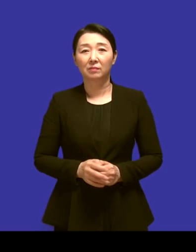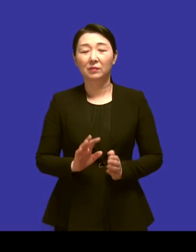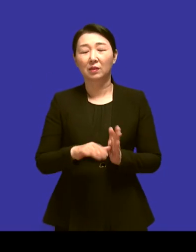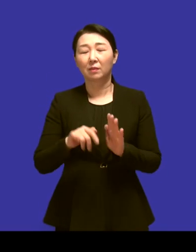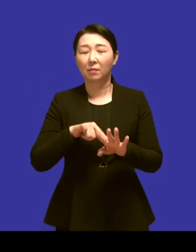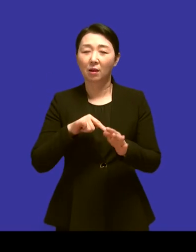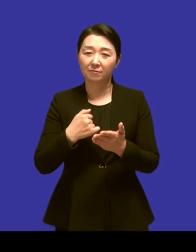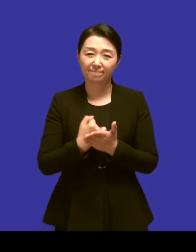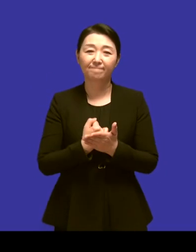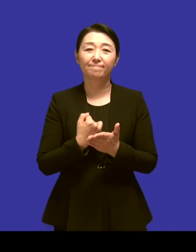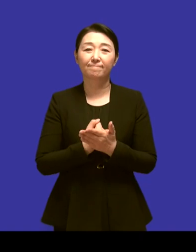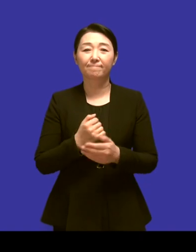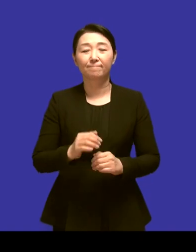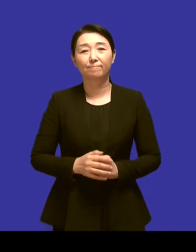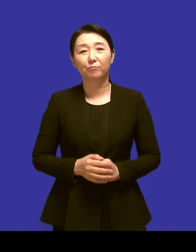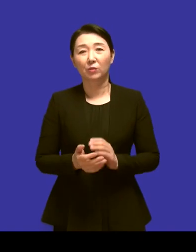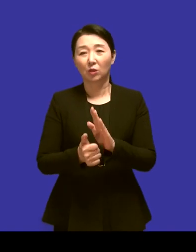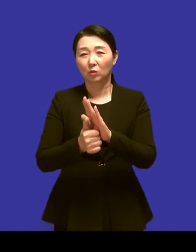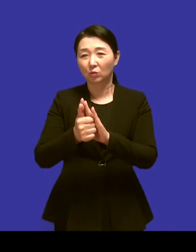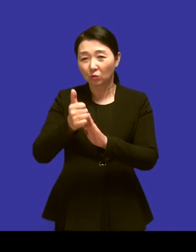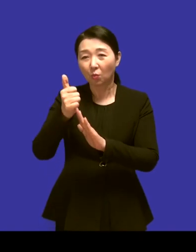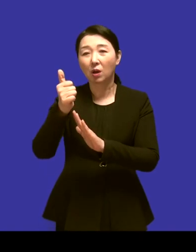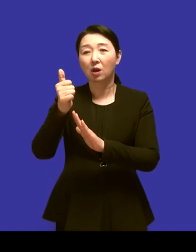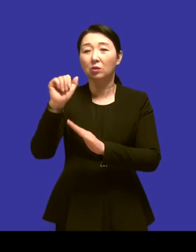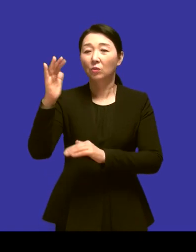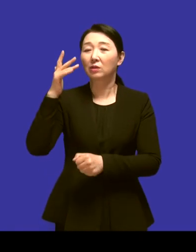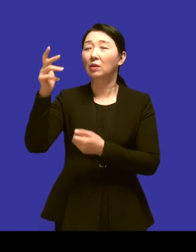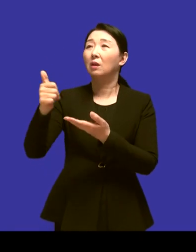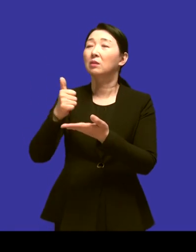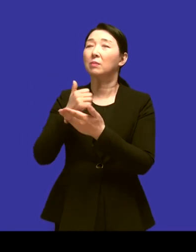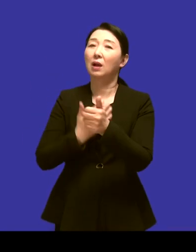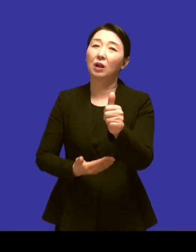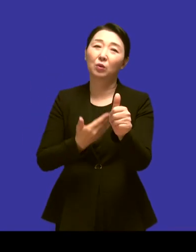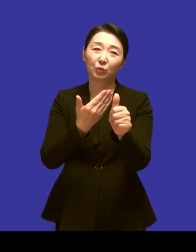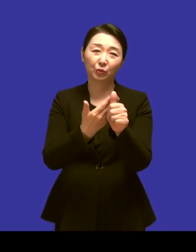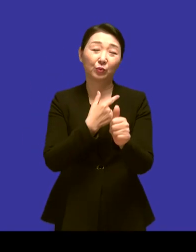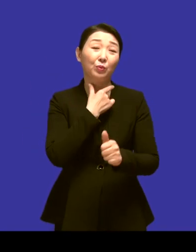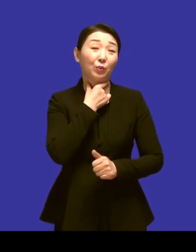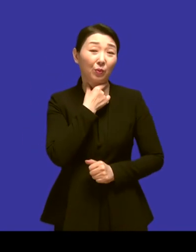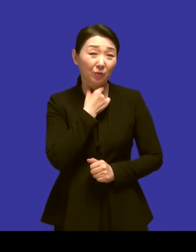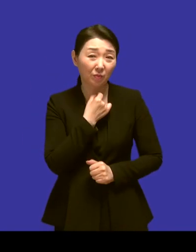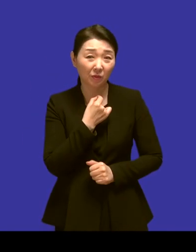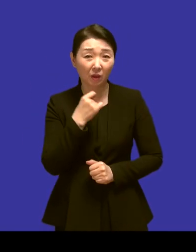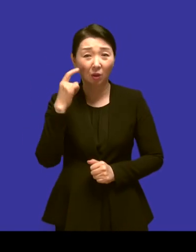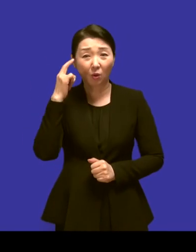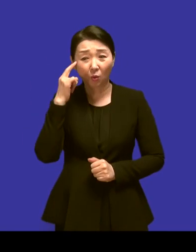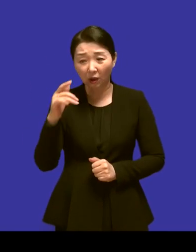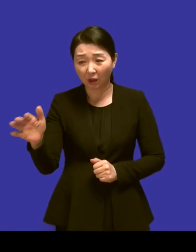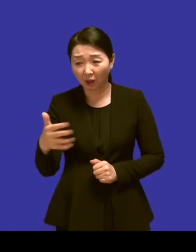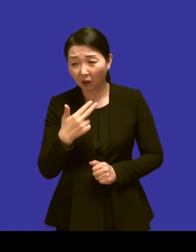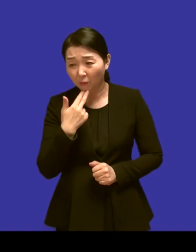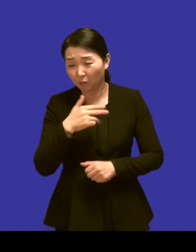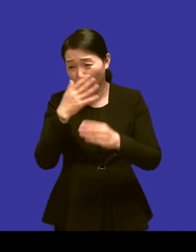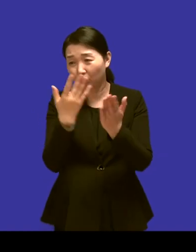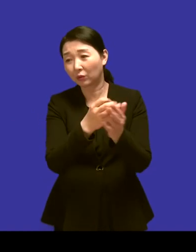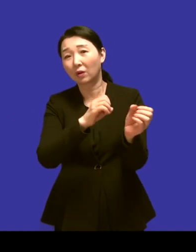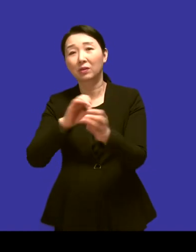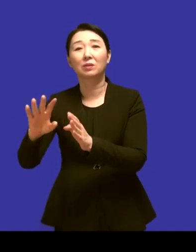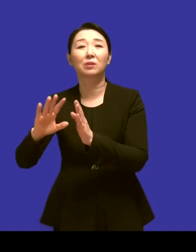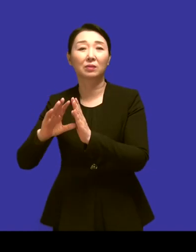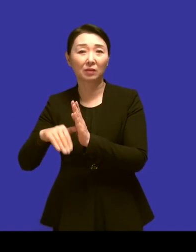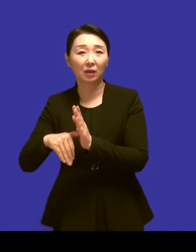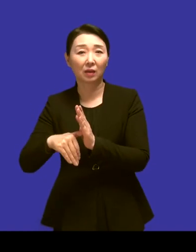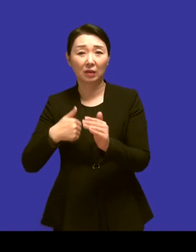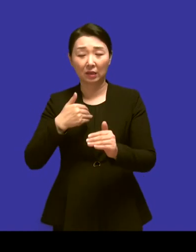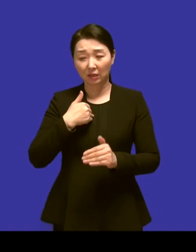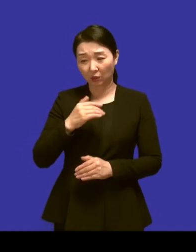이제 마음이 너무 아팠어요. 아 소망 대신 하나님을 너무 알려주고 싶다. 저렇게 아무것도 없을 때 저도 이제